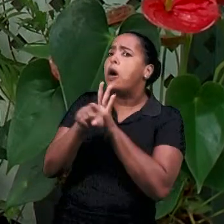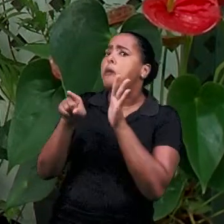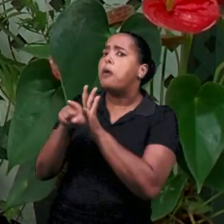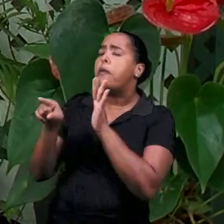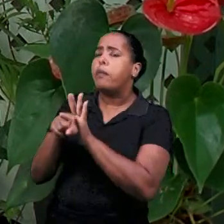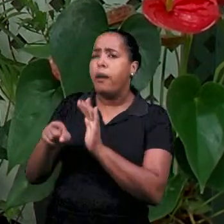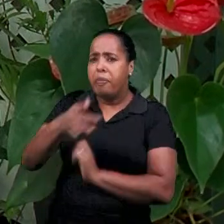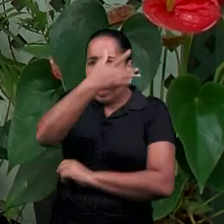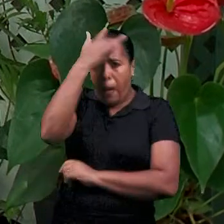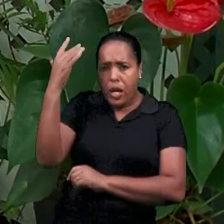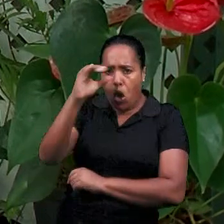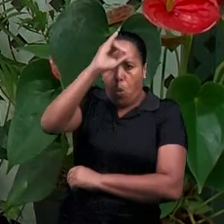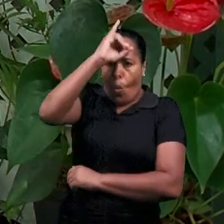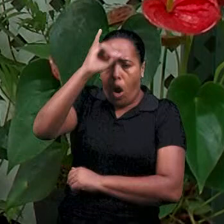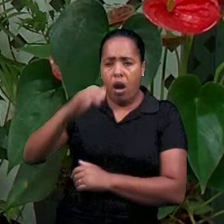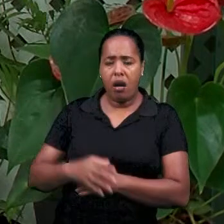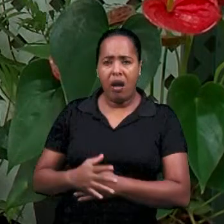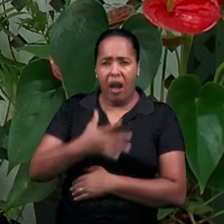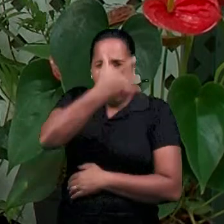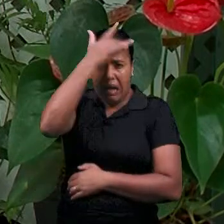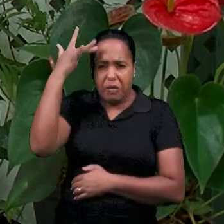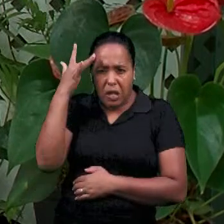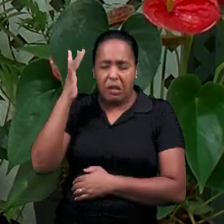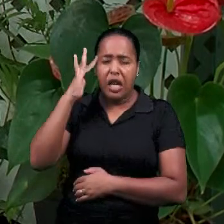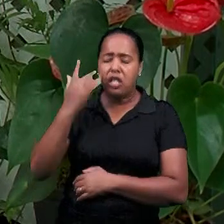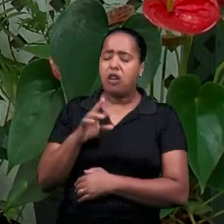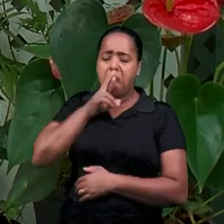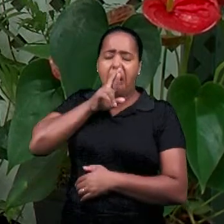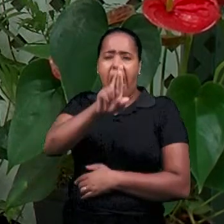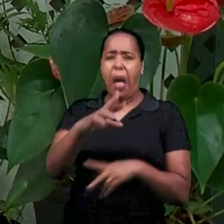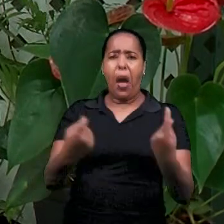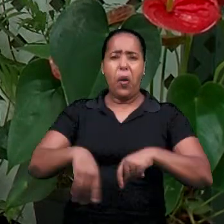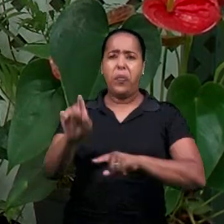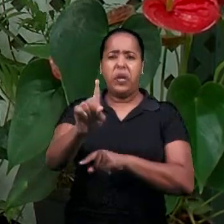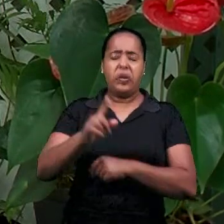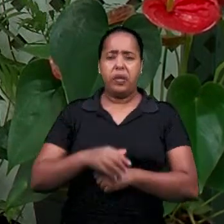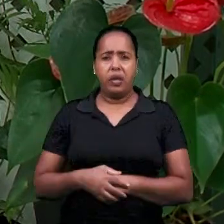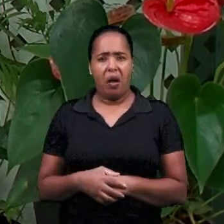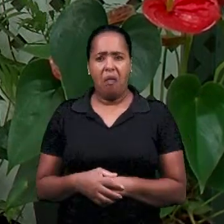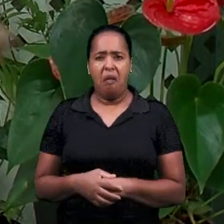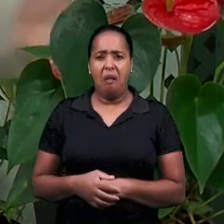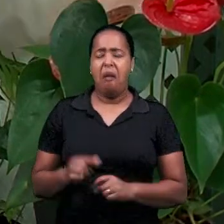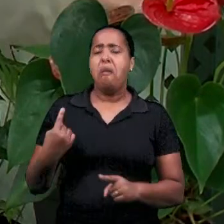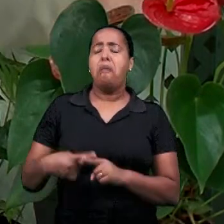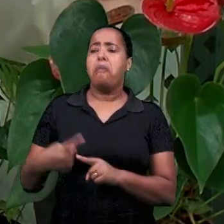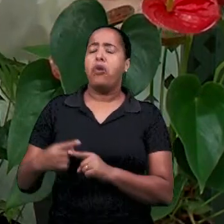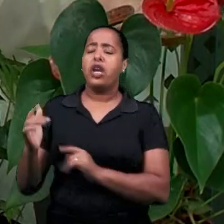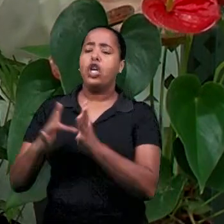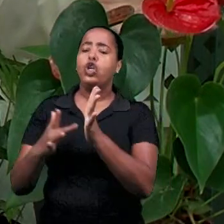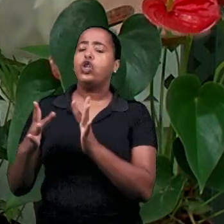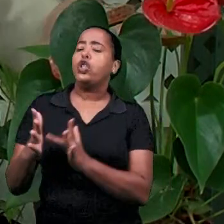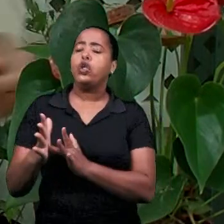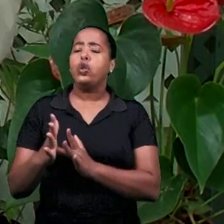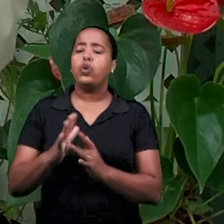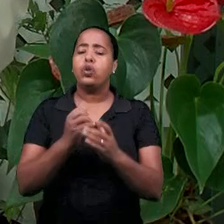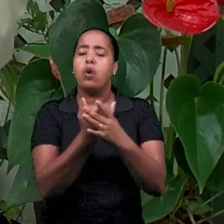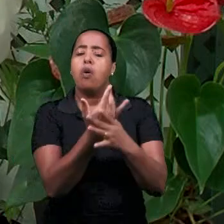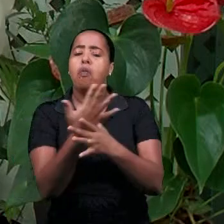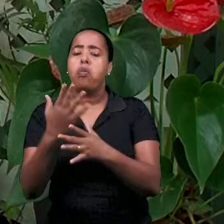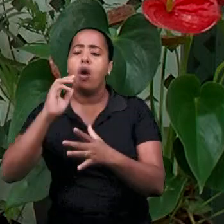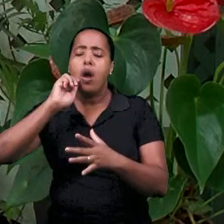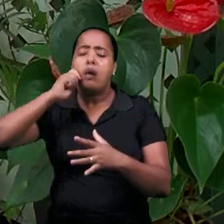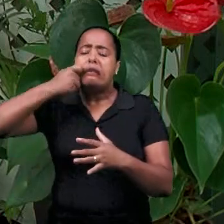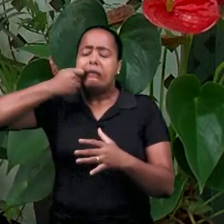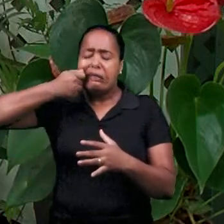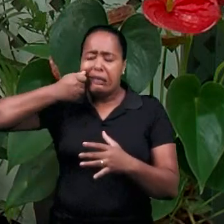questions. Ce sont des questions qui semblent très simples et les gens pensent qui n'ont pas